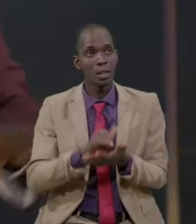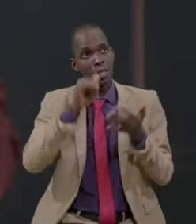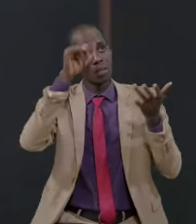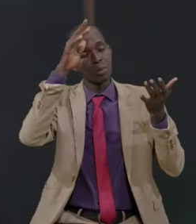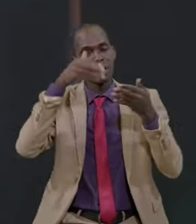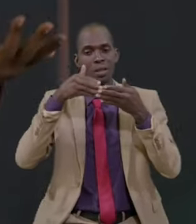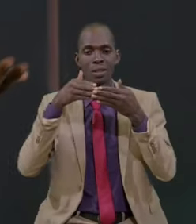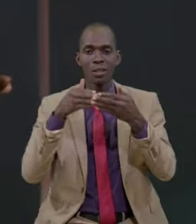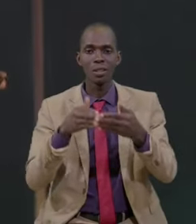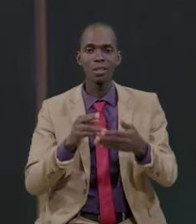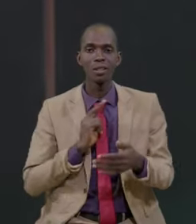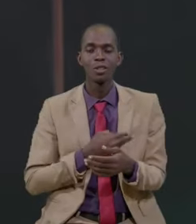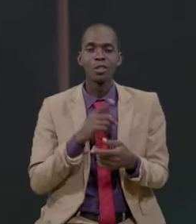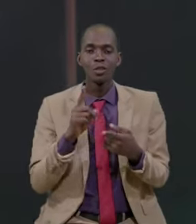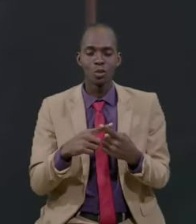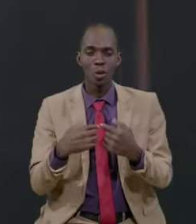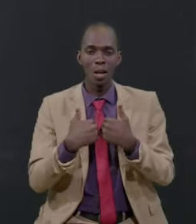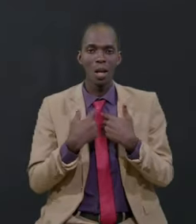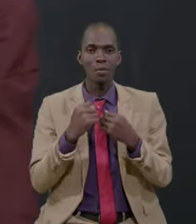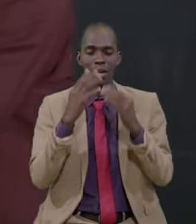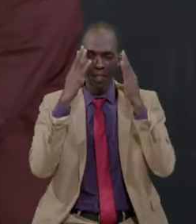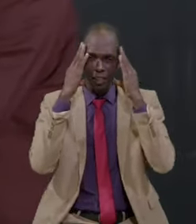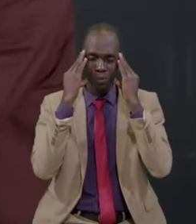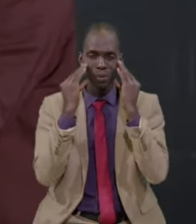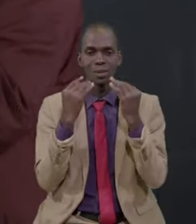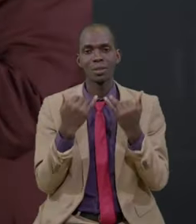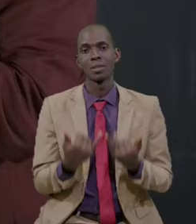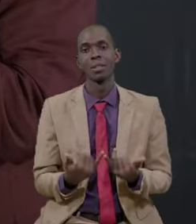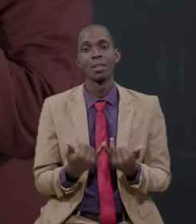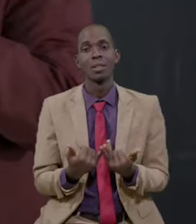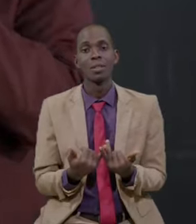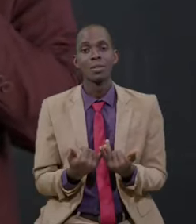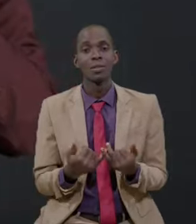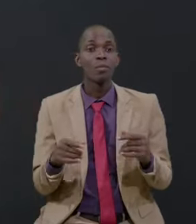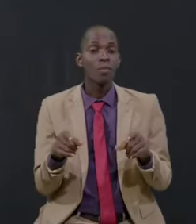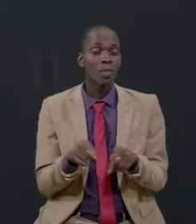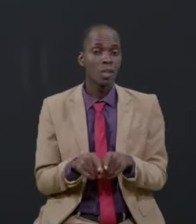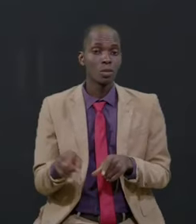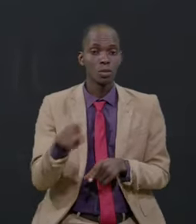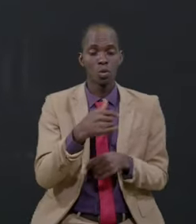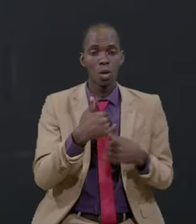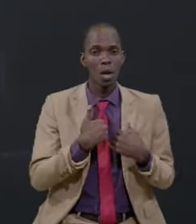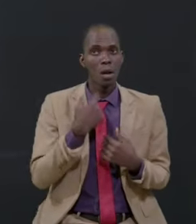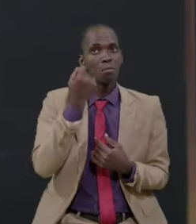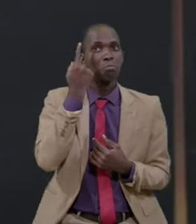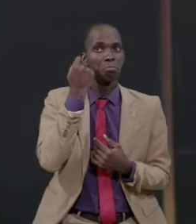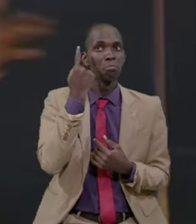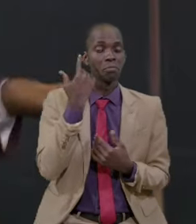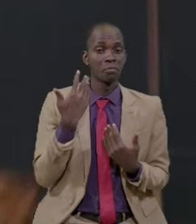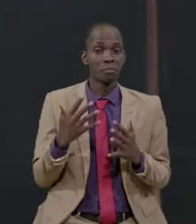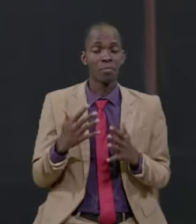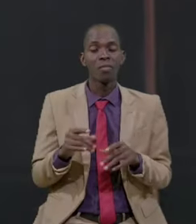nous conduit à expérimenter. Maintenant, comme nous avons compris, comme nous